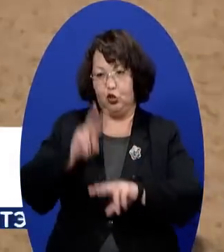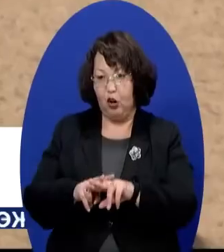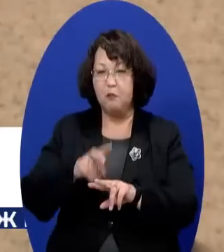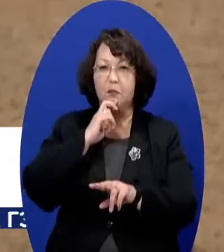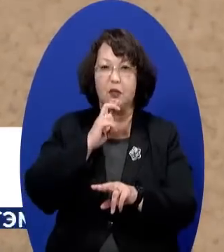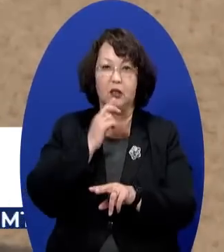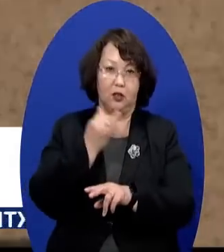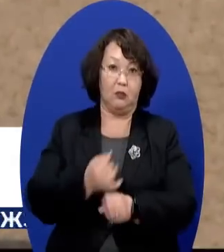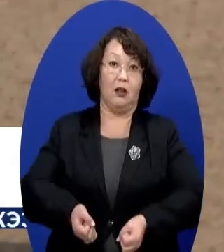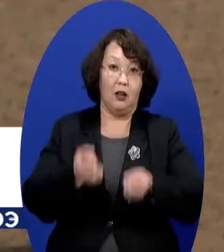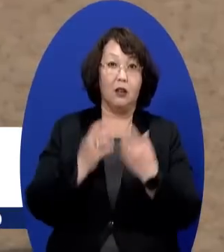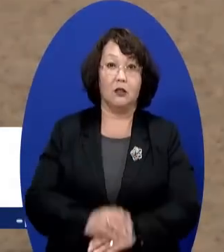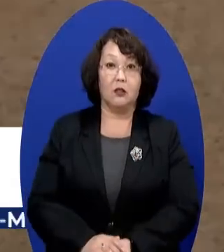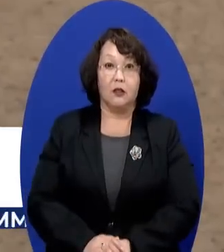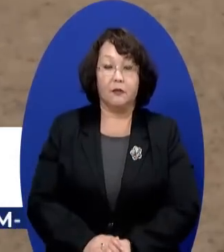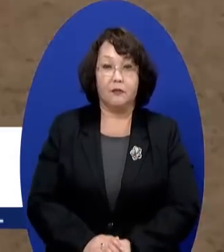байна.